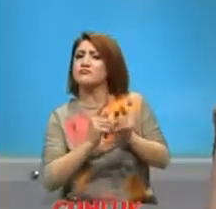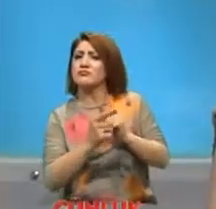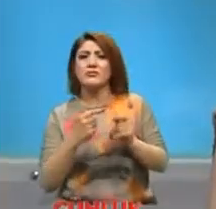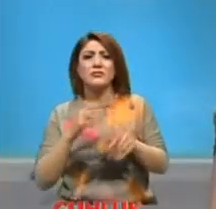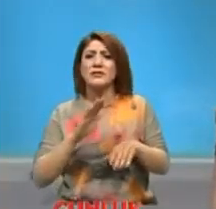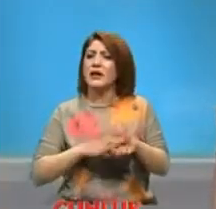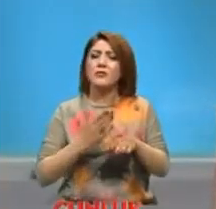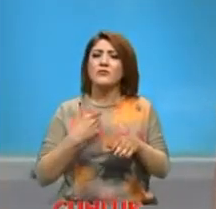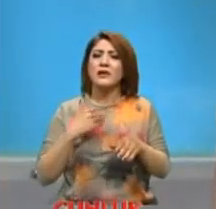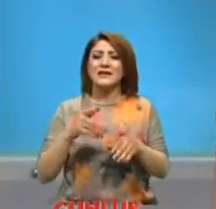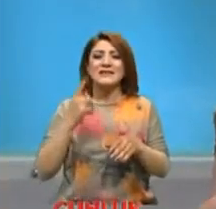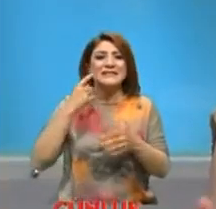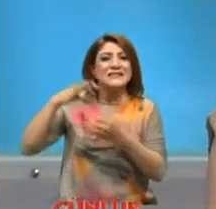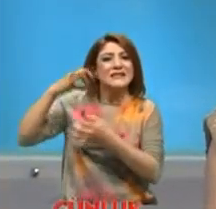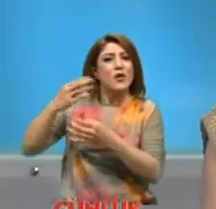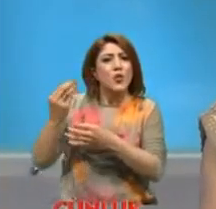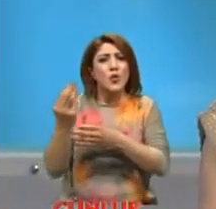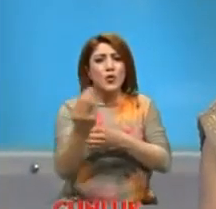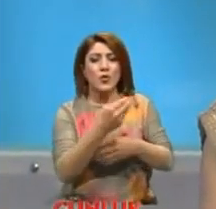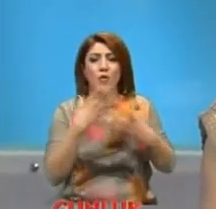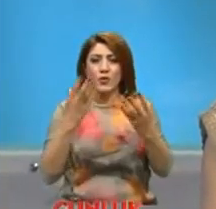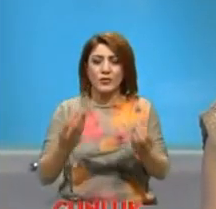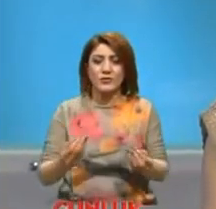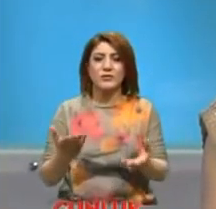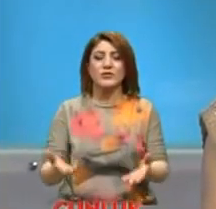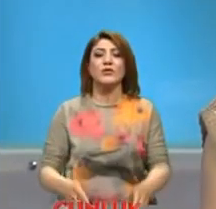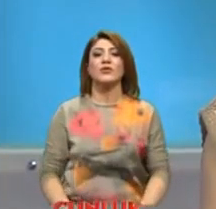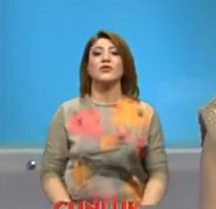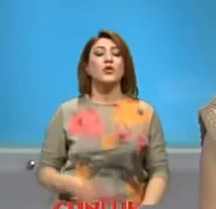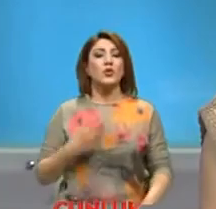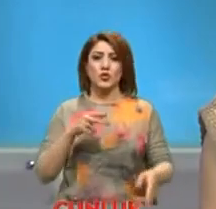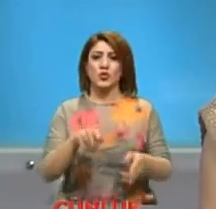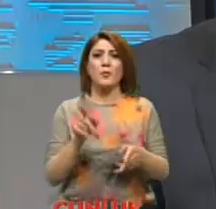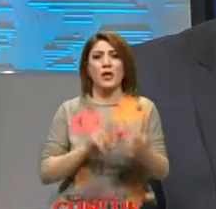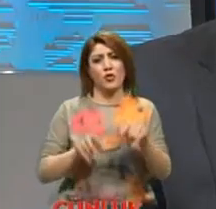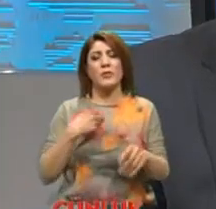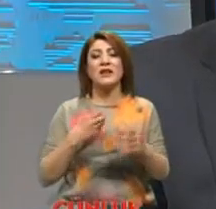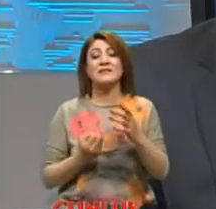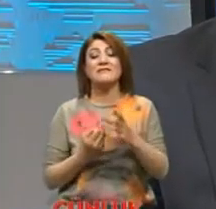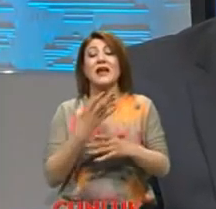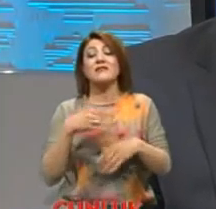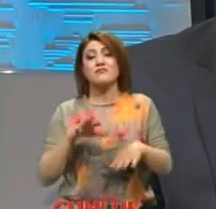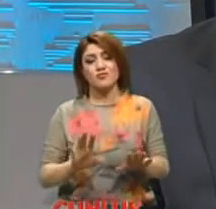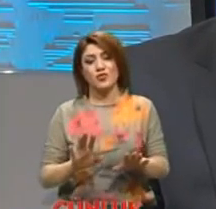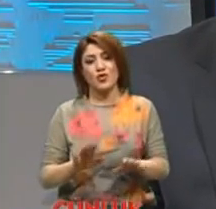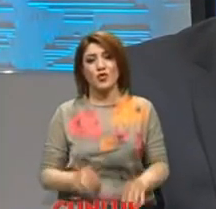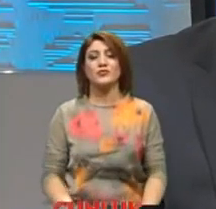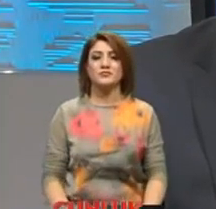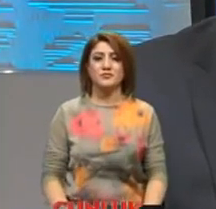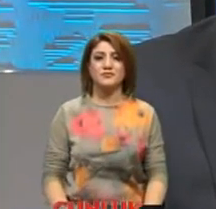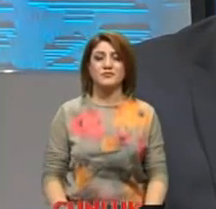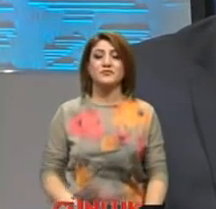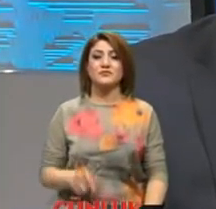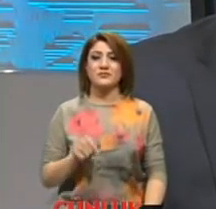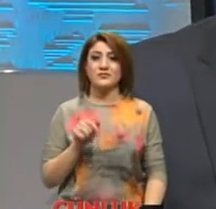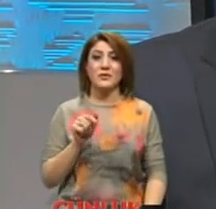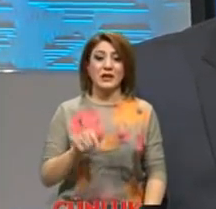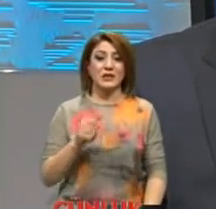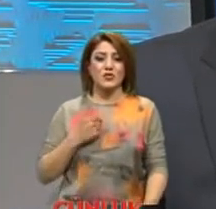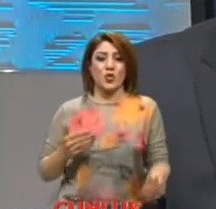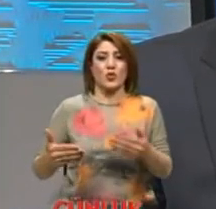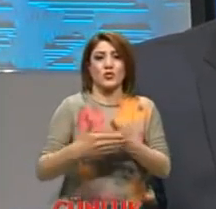oluyor değil mi? Nüfus artışı yani, oluyor, her türlü. Yani yürürlükteki mevzuat yetişemiyor. Evet. O kadar hızlı akıyor ki. O kadar hızlı akıyor, çok doğru söylüyorsunuz.